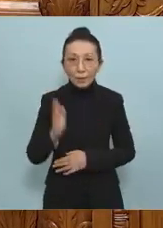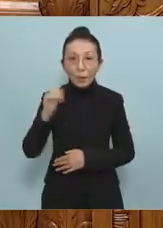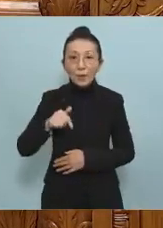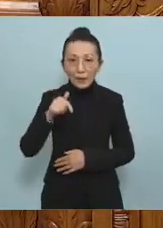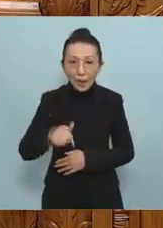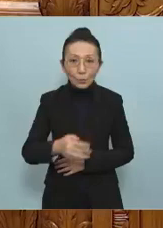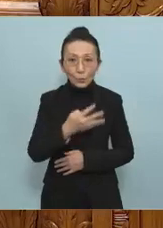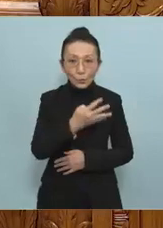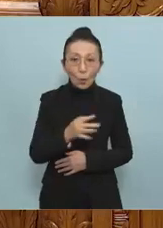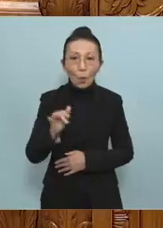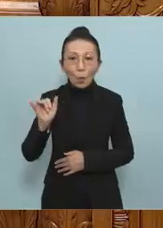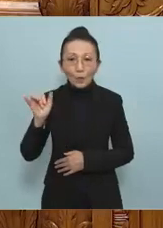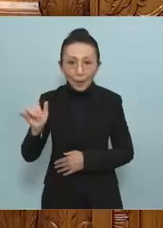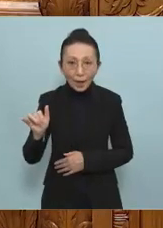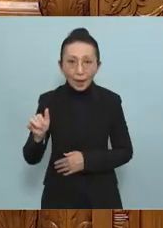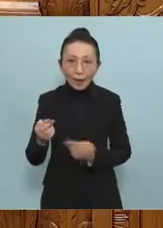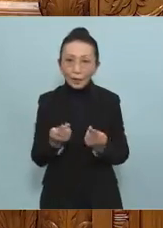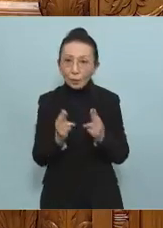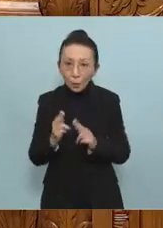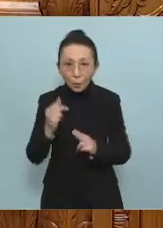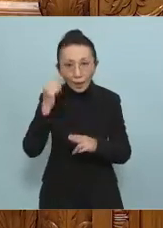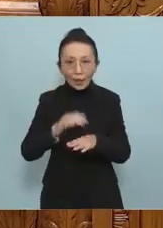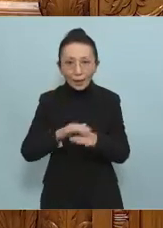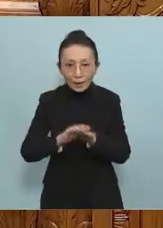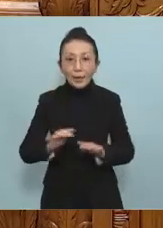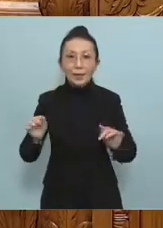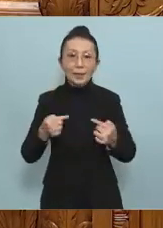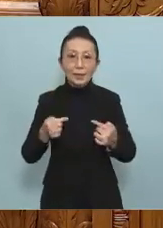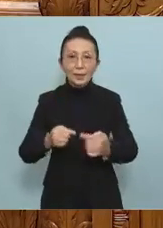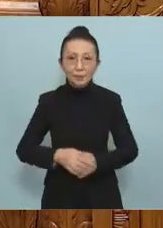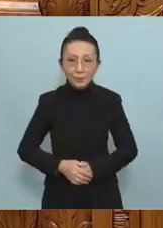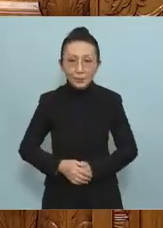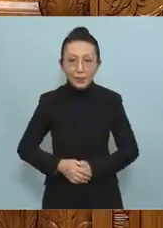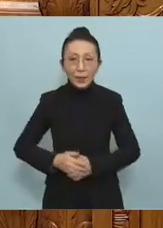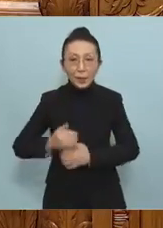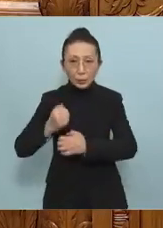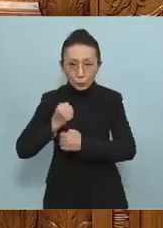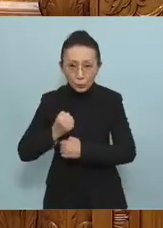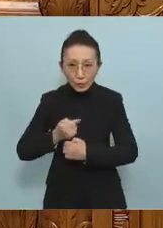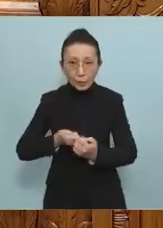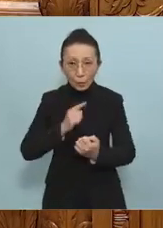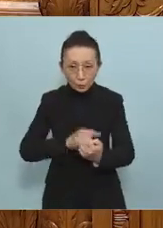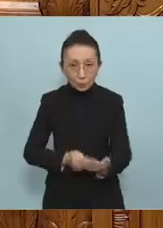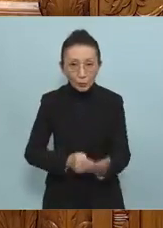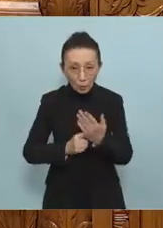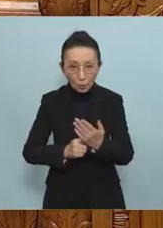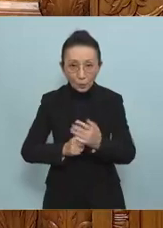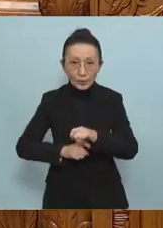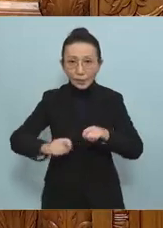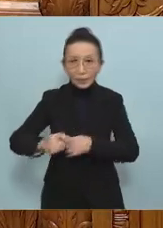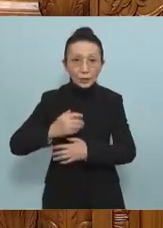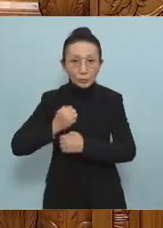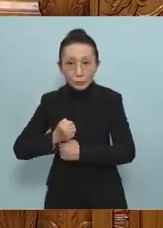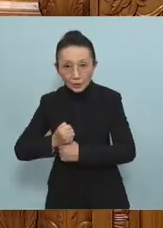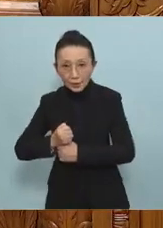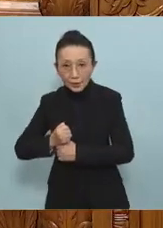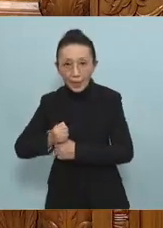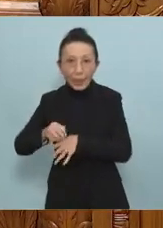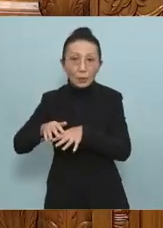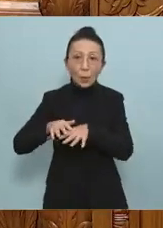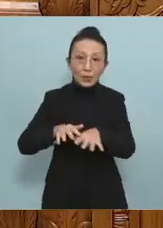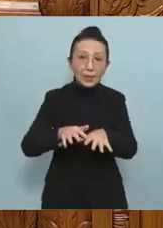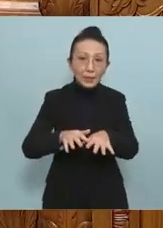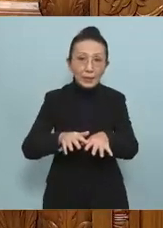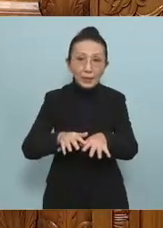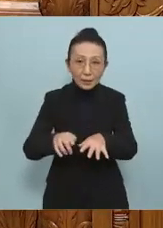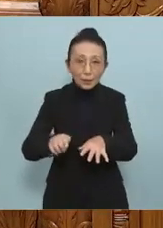一致しています。しかし、軍事に軍事で対決し、先制攻撃にもつながる敵基地攻撃